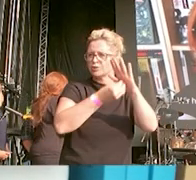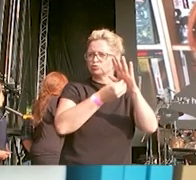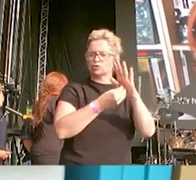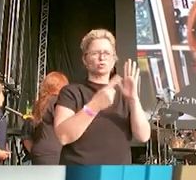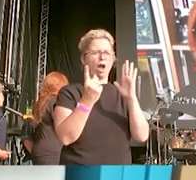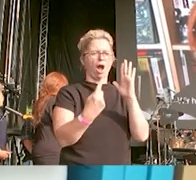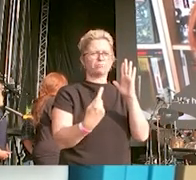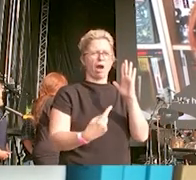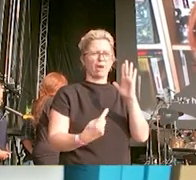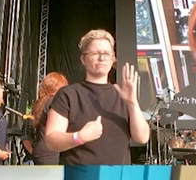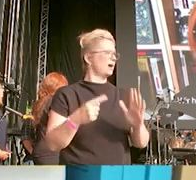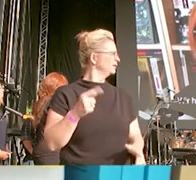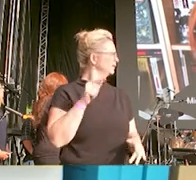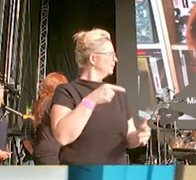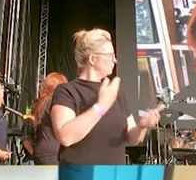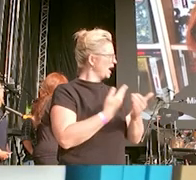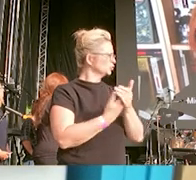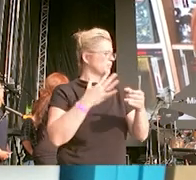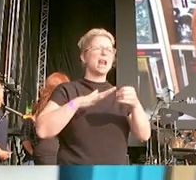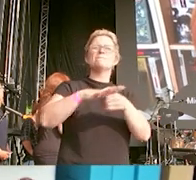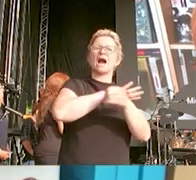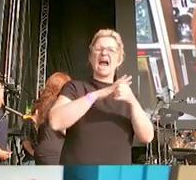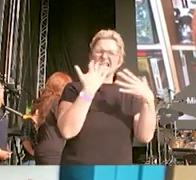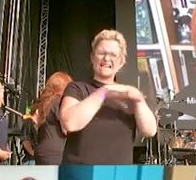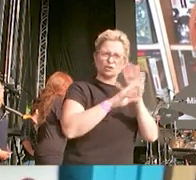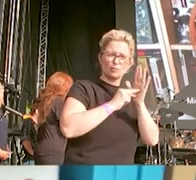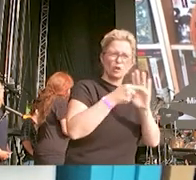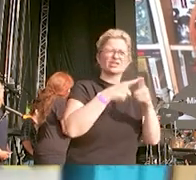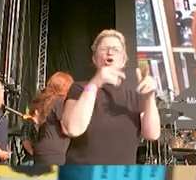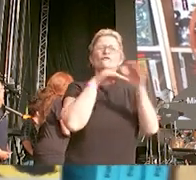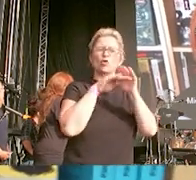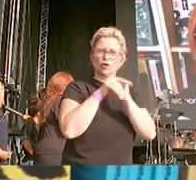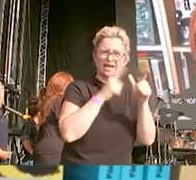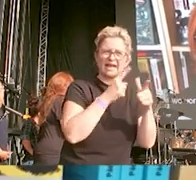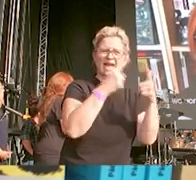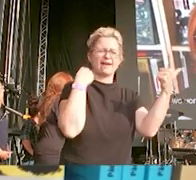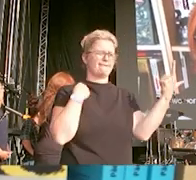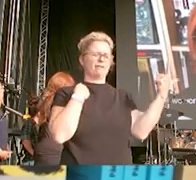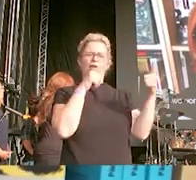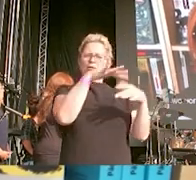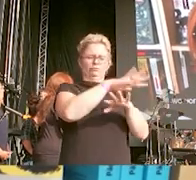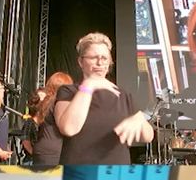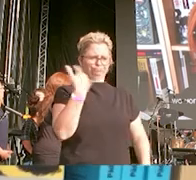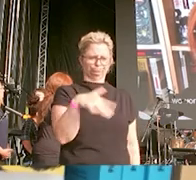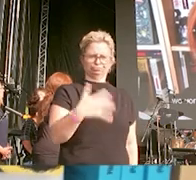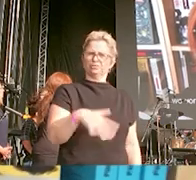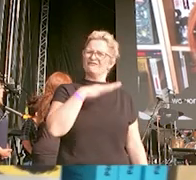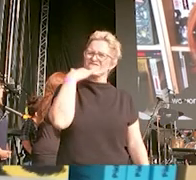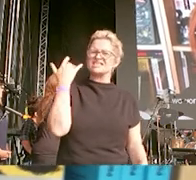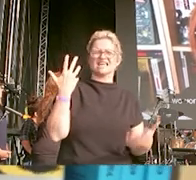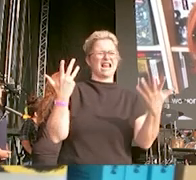haben das vor allem gesehen im Bereich Migrationspolitik, im Bereich Flüchtlinge, wo vor allem diskursiv sehr